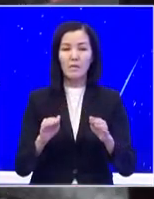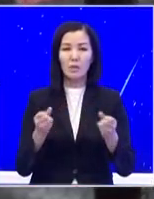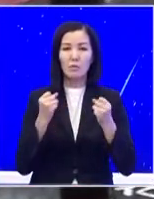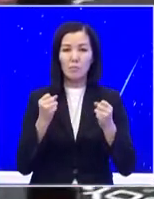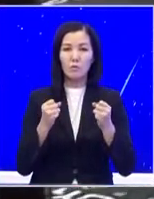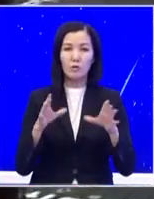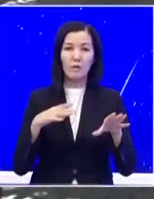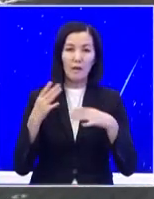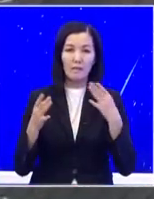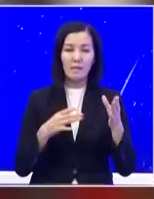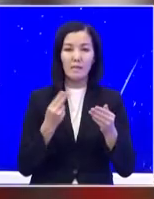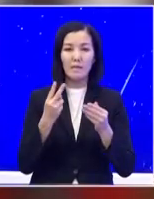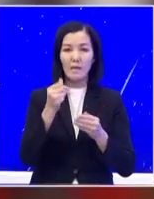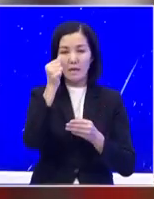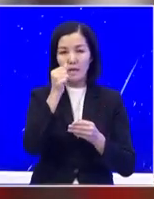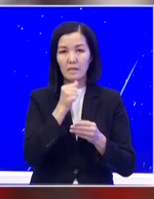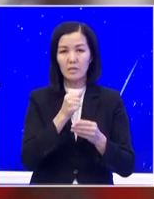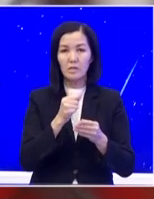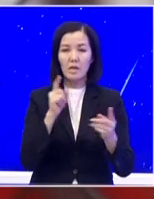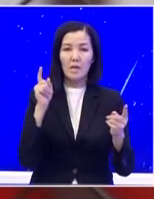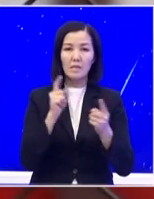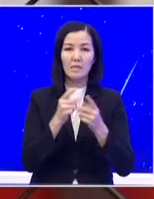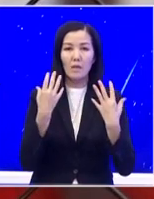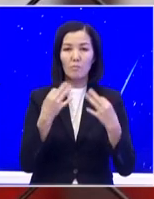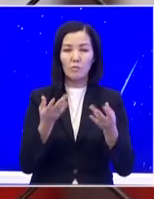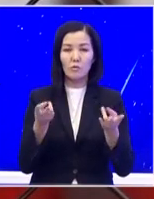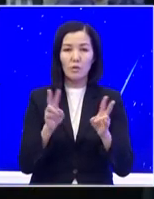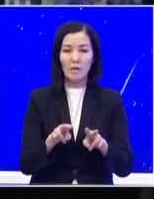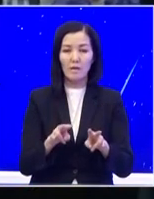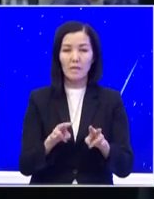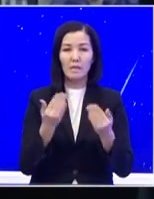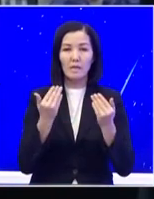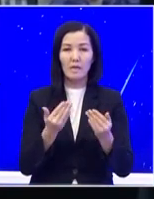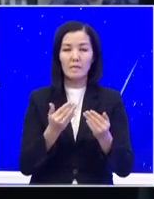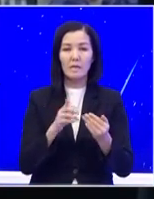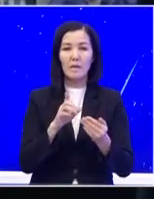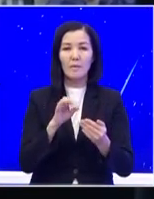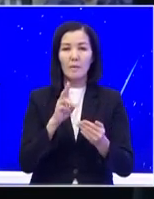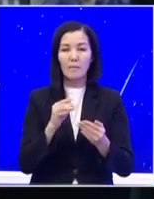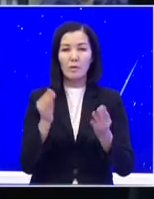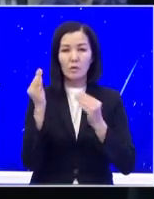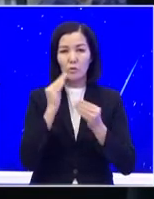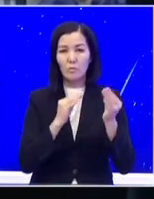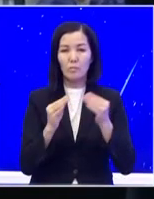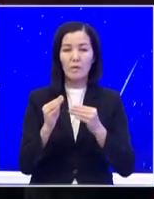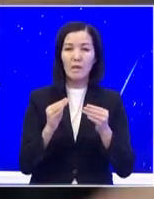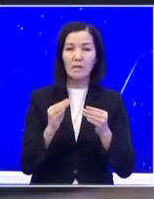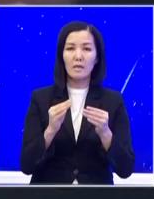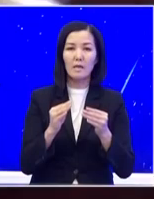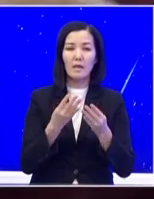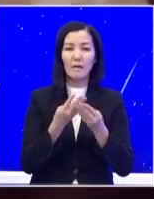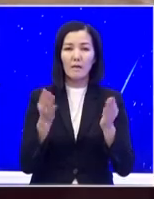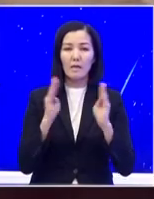спортшы дайындалатын. Соңғы екі айдан бері жекпе-жек залы бос тұр. Сонымен қатар барбершоп, сұлулық салон өкілдері карантин